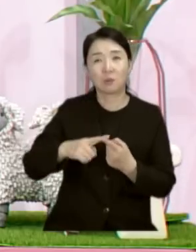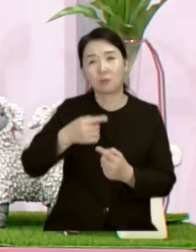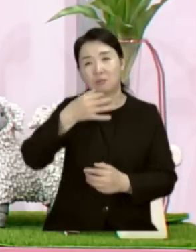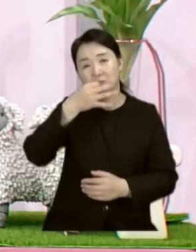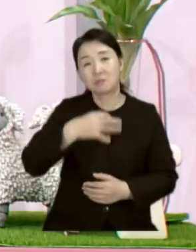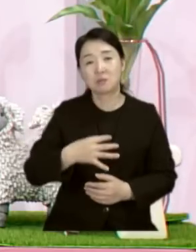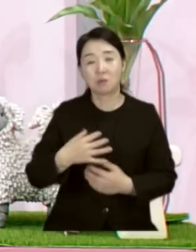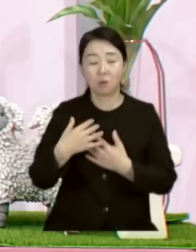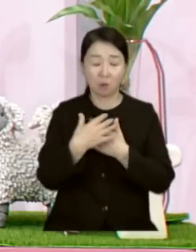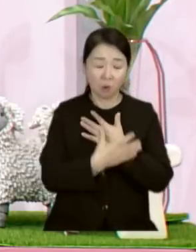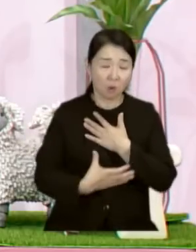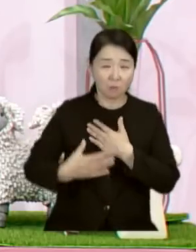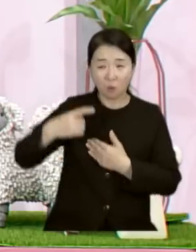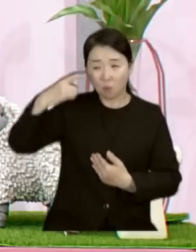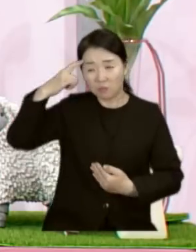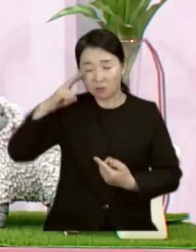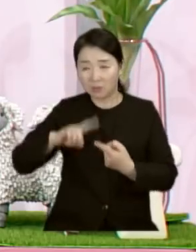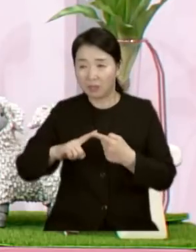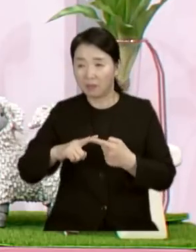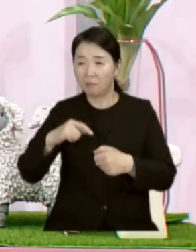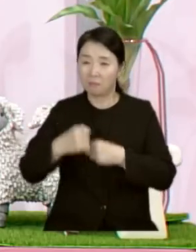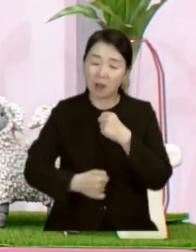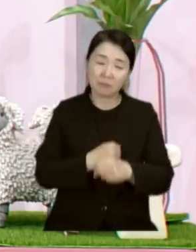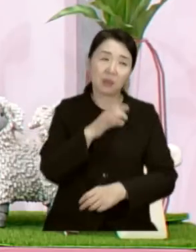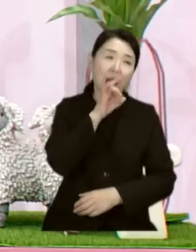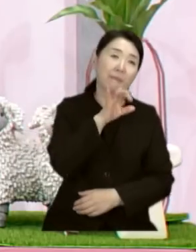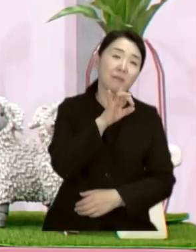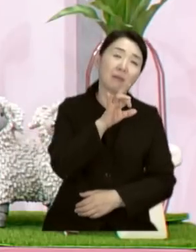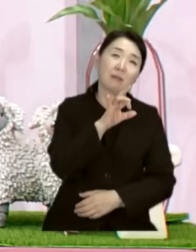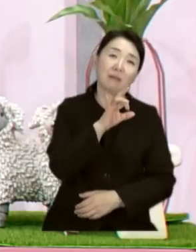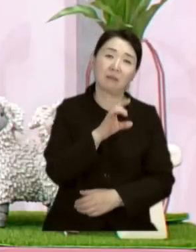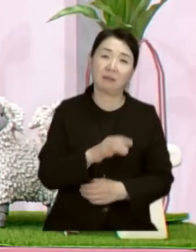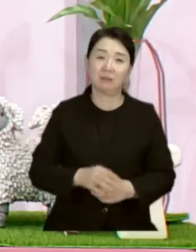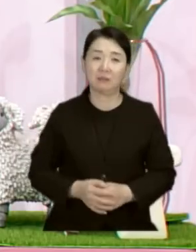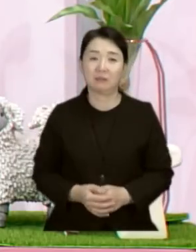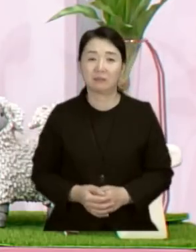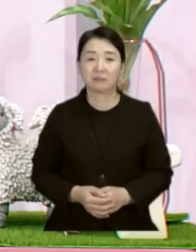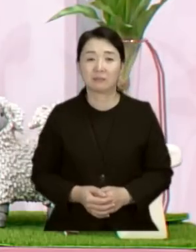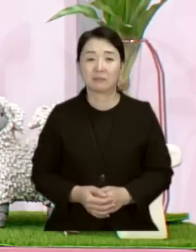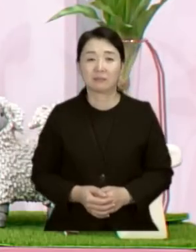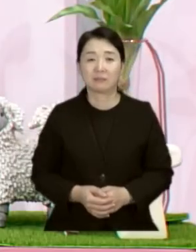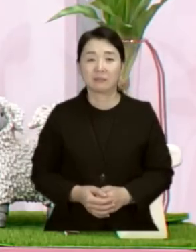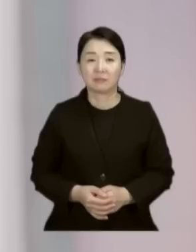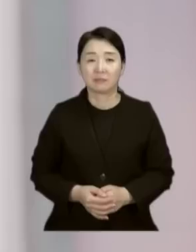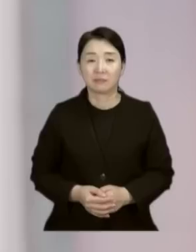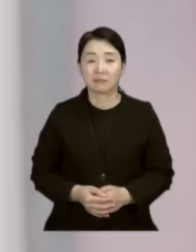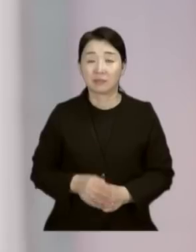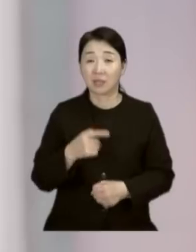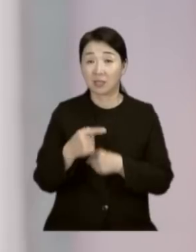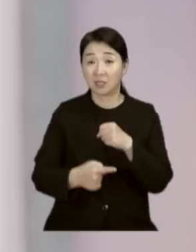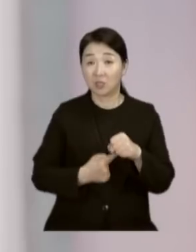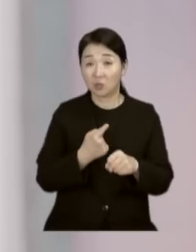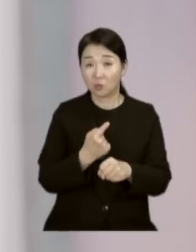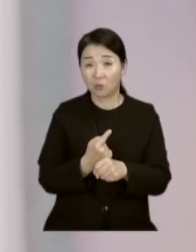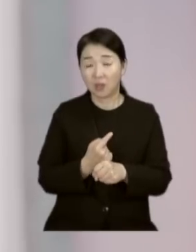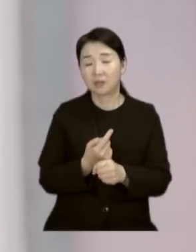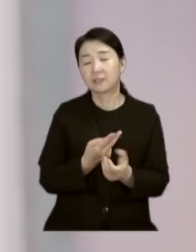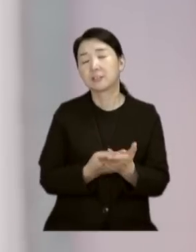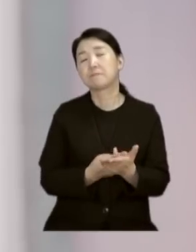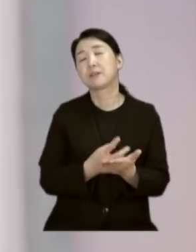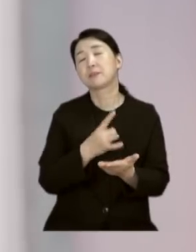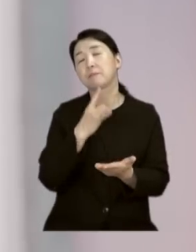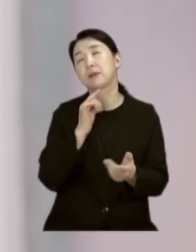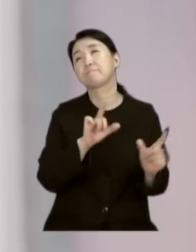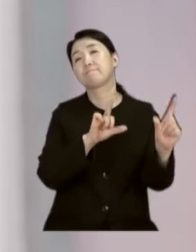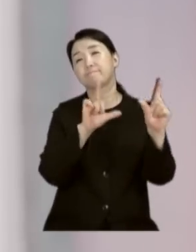정신대로 뭐 몸 정신이 제 뜻대로 뭐 말을 안 들어요. 그러다 보니까 한 1년을 진짜 침대에서